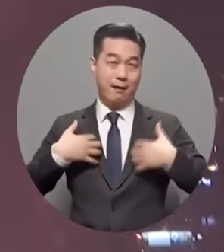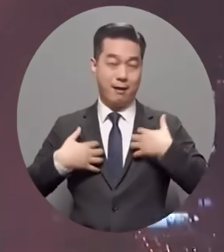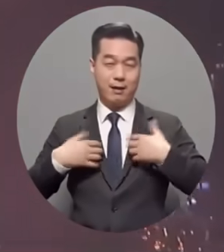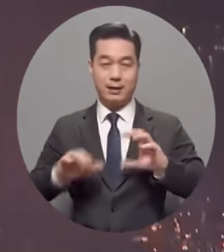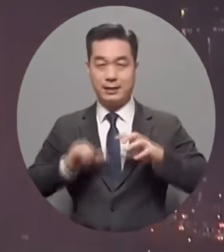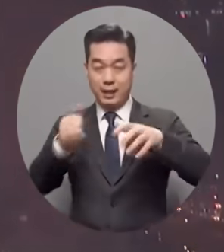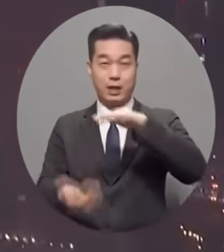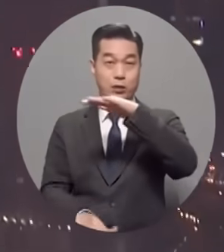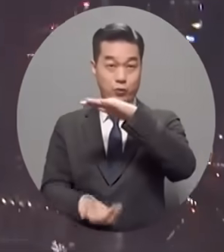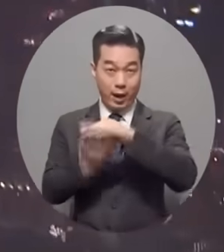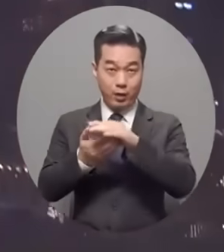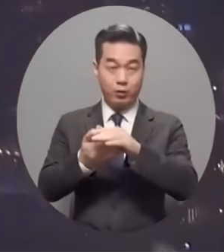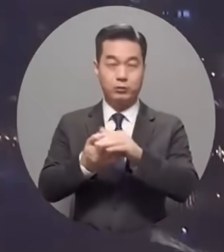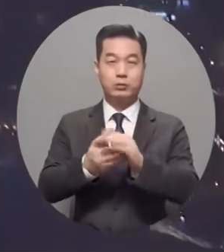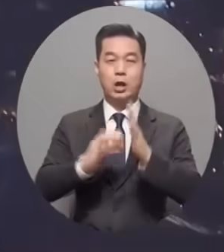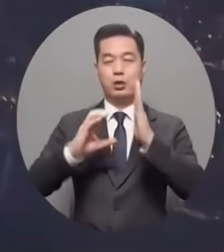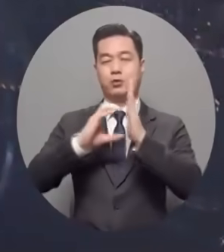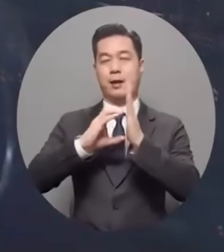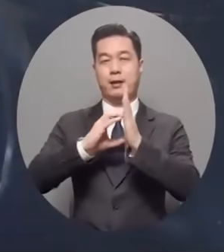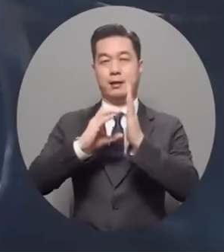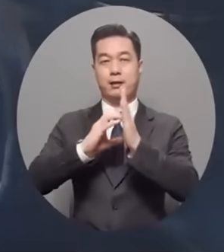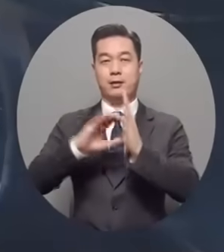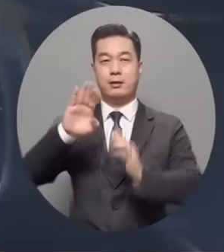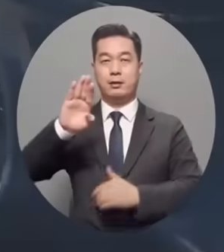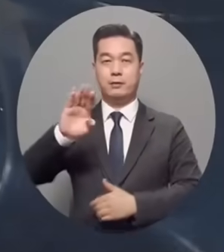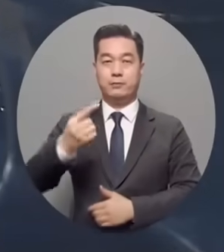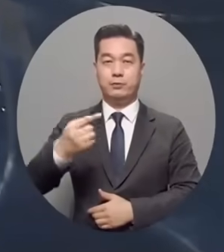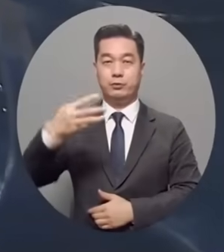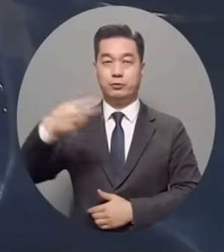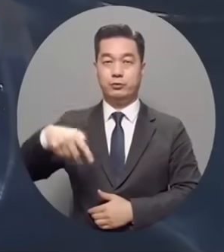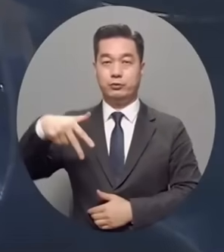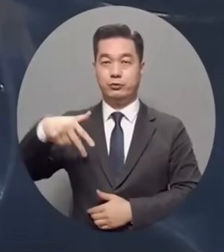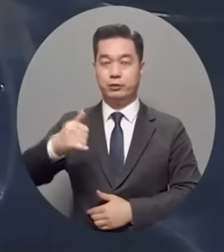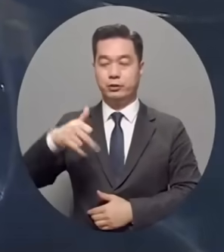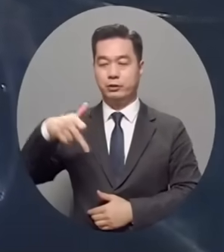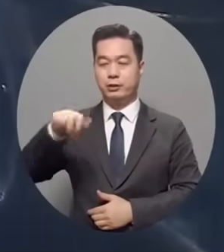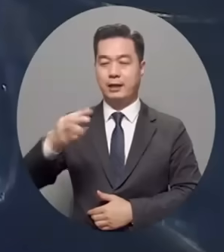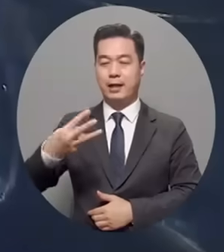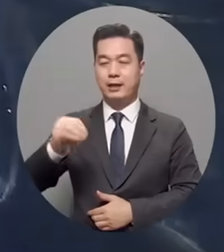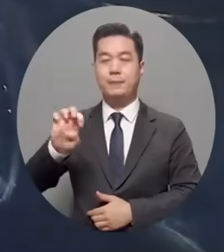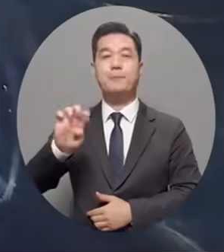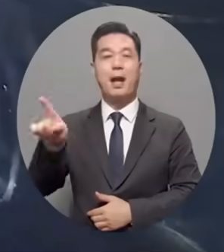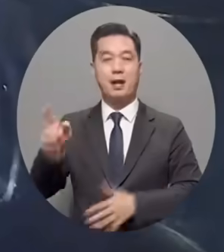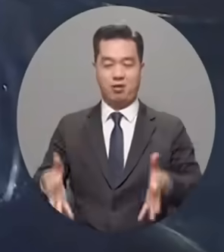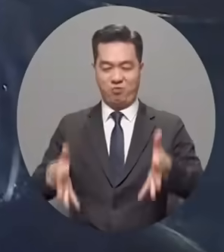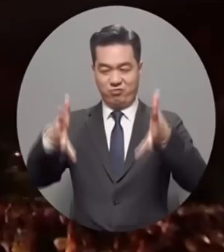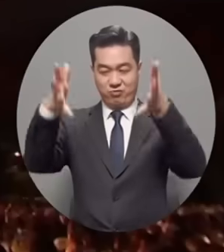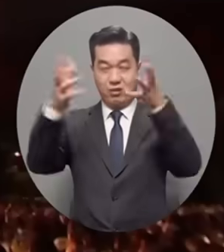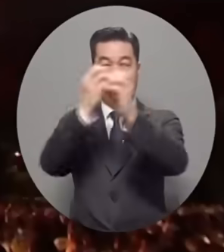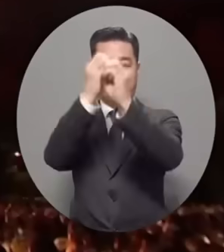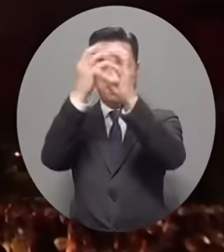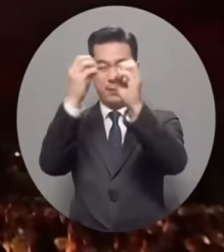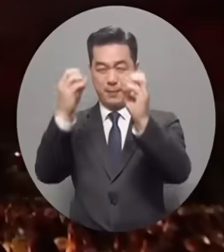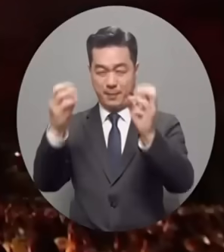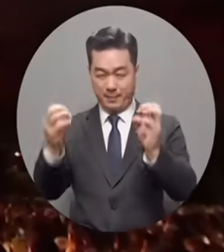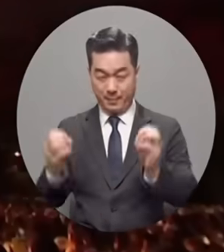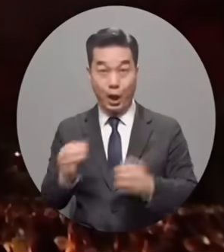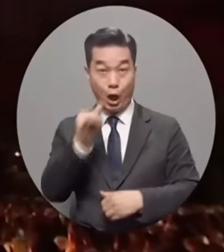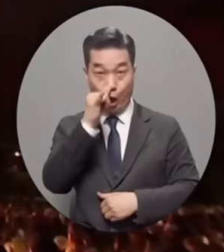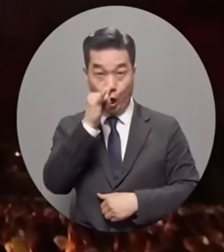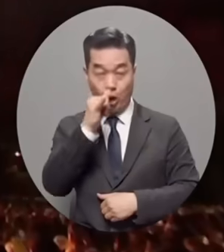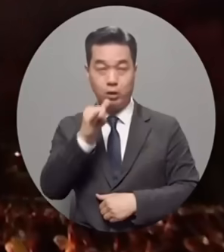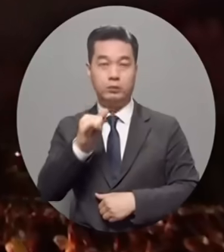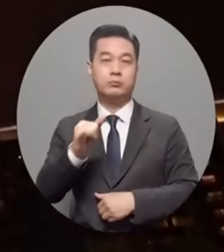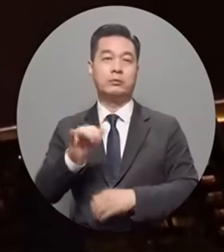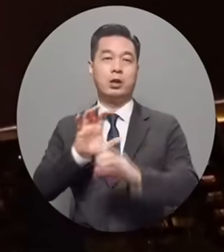건물 두바이 부르즈 칼리파에서 펼쳐진 화려한 쇼 역시 새해를 실감케 했습니다. 코로나19 종식으로